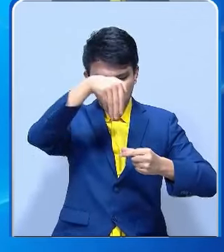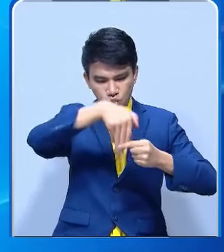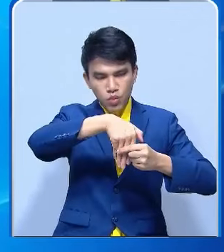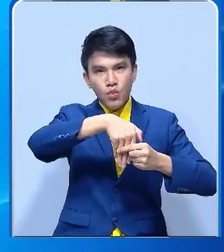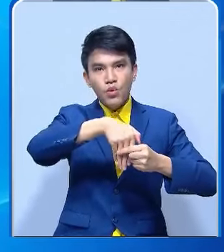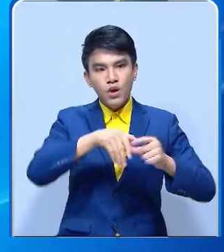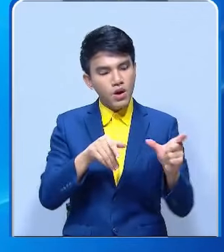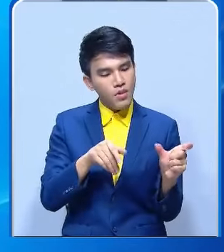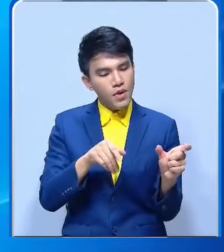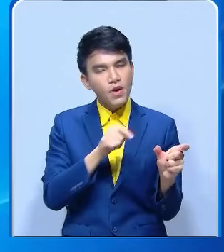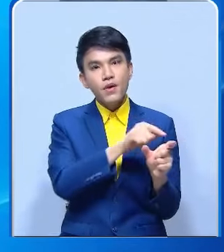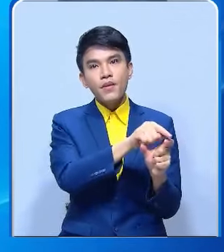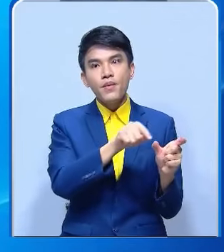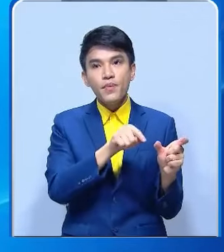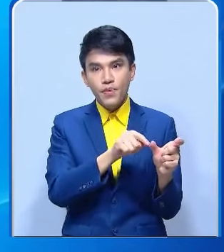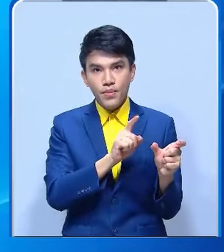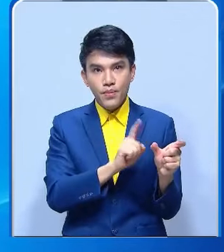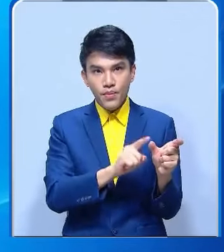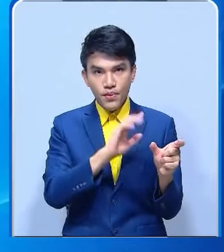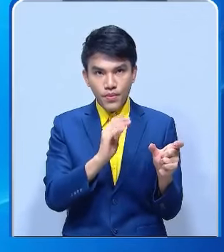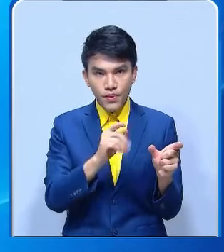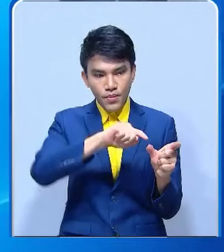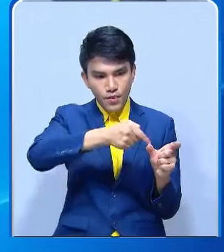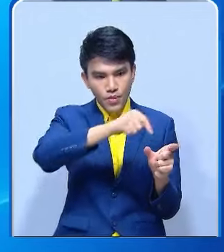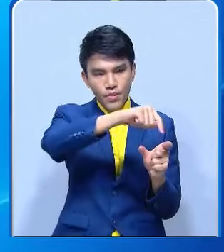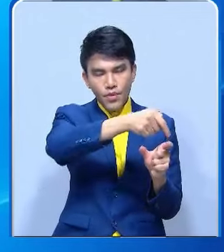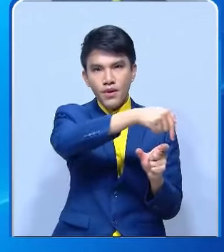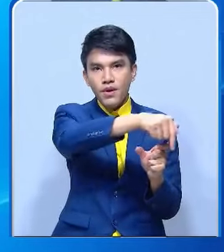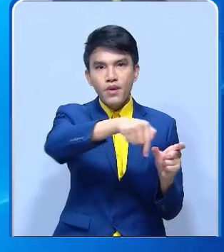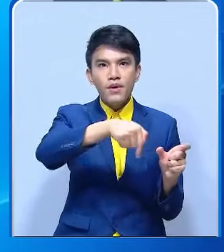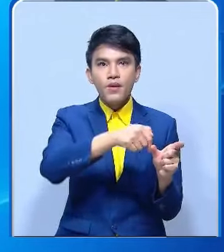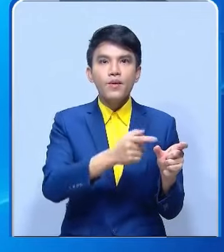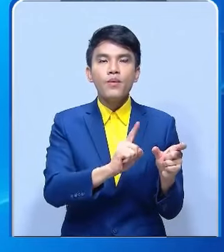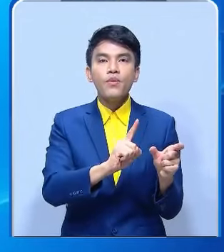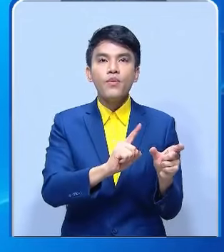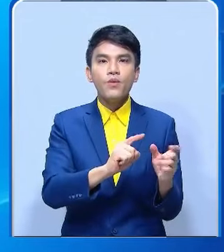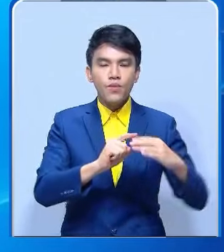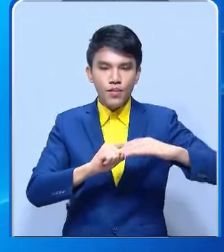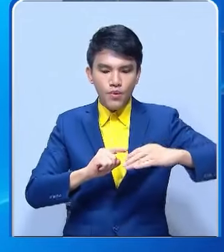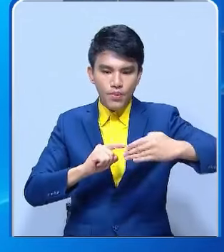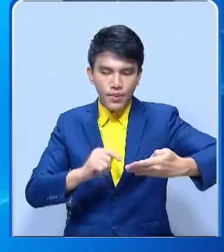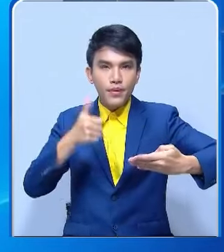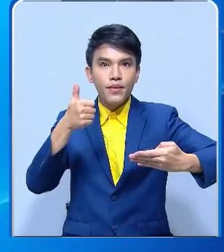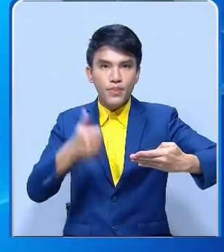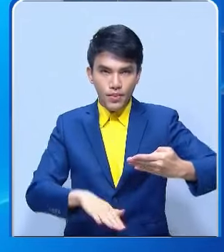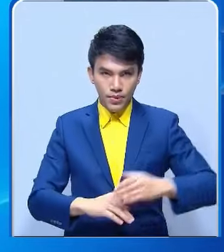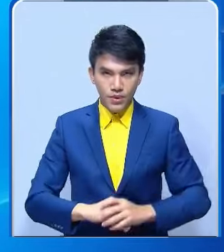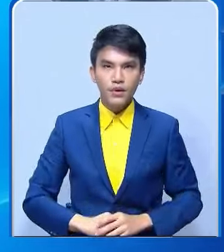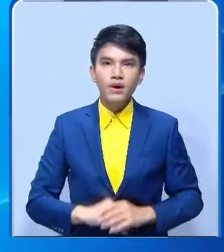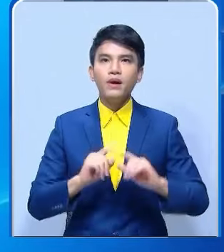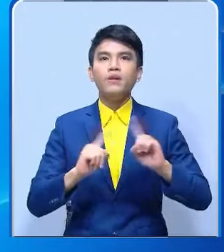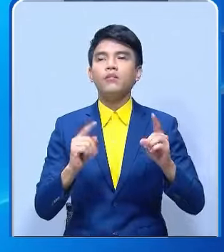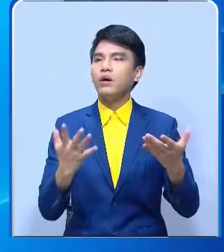างฝังเอาไว้ตรงรางครอบเอาไว้เลยเอาน็อตไขไม่ให้รั้วเนี่ยมันเกินจุดนี้ที่มันจะหลุดจากรางแต่อันนี้